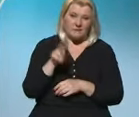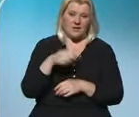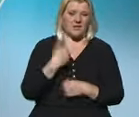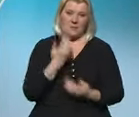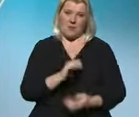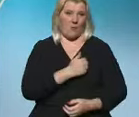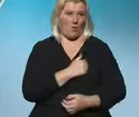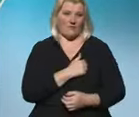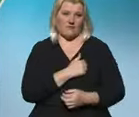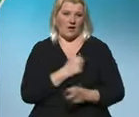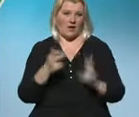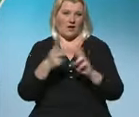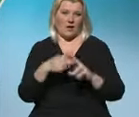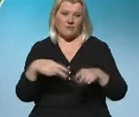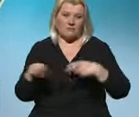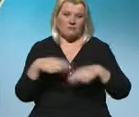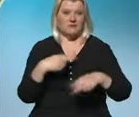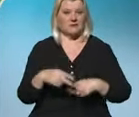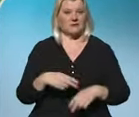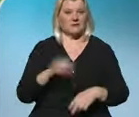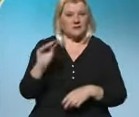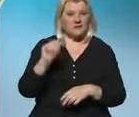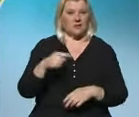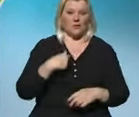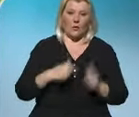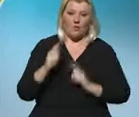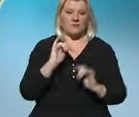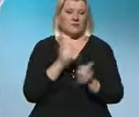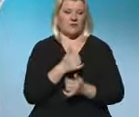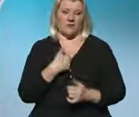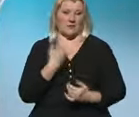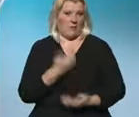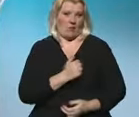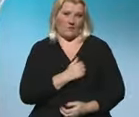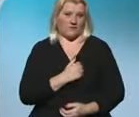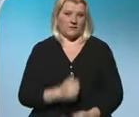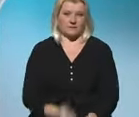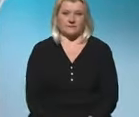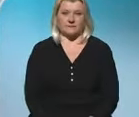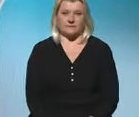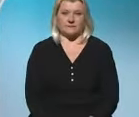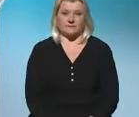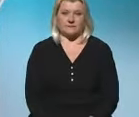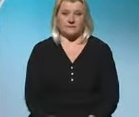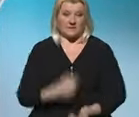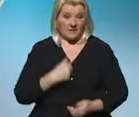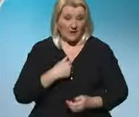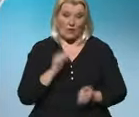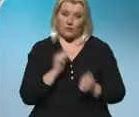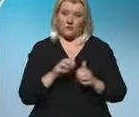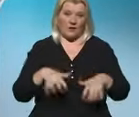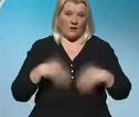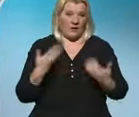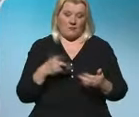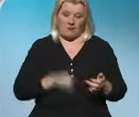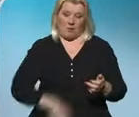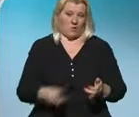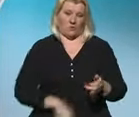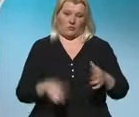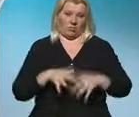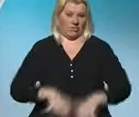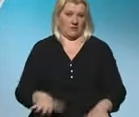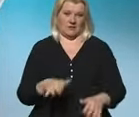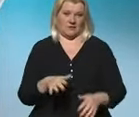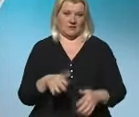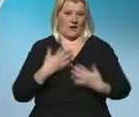tomu jít ho třeba pozdravit nebo říci mu, že je můj oblíbený zpěvák. Jak to máte? Já si myslím, že bych se jako počurala radostí, ale myslím, že bych ze sebe